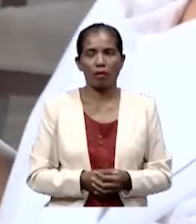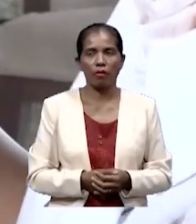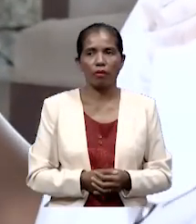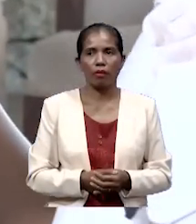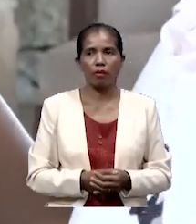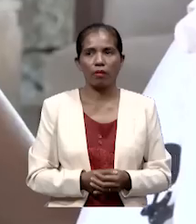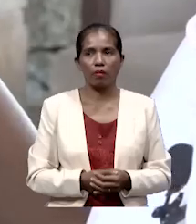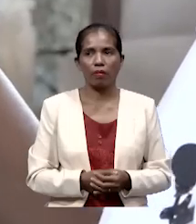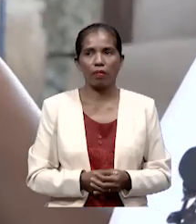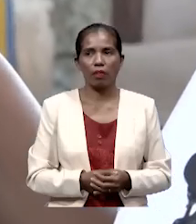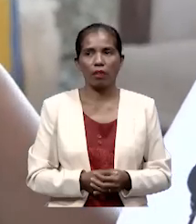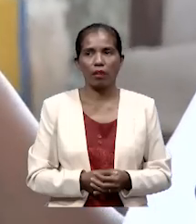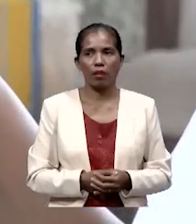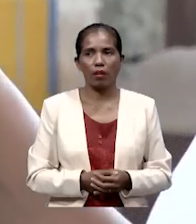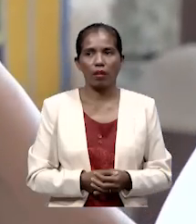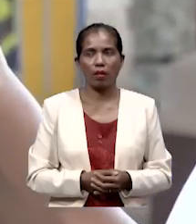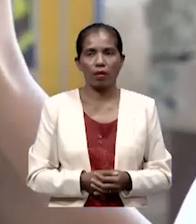Saya enggak kenal.